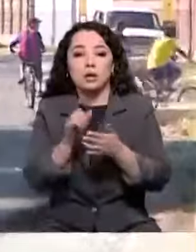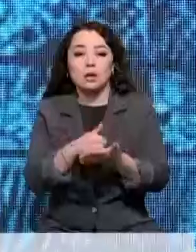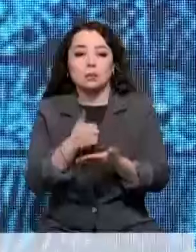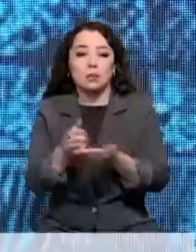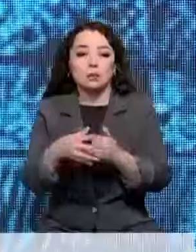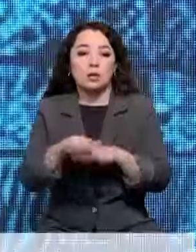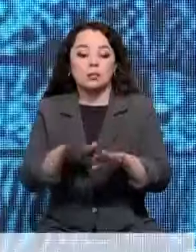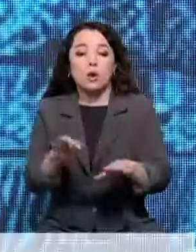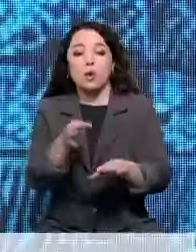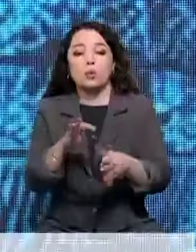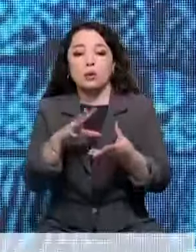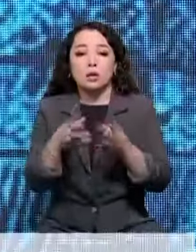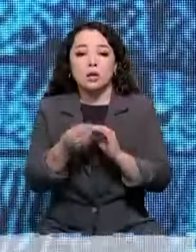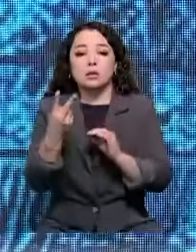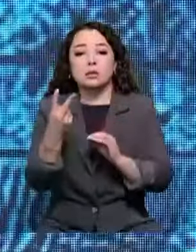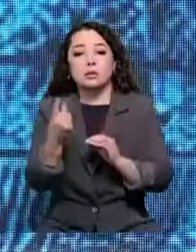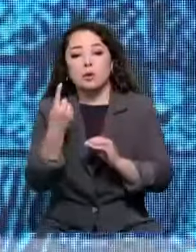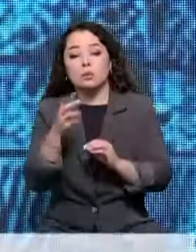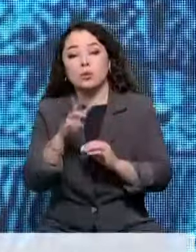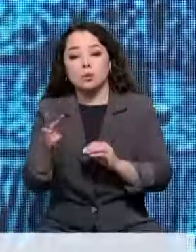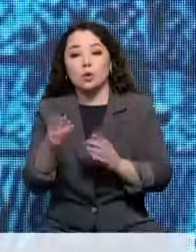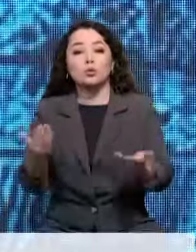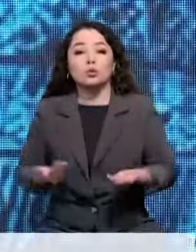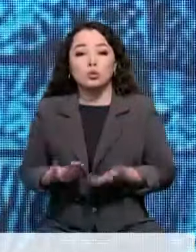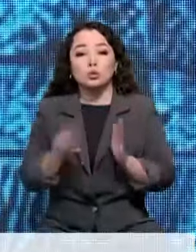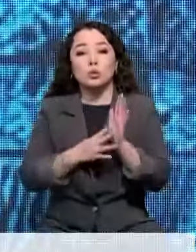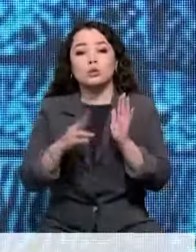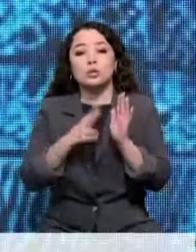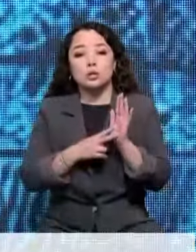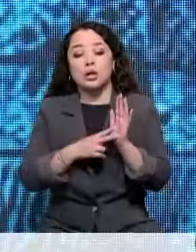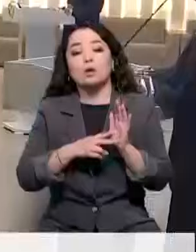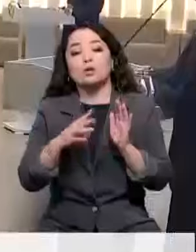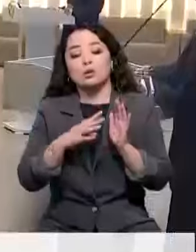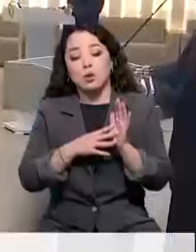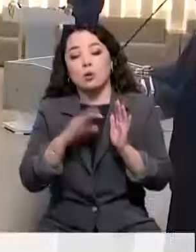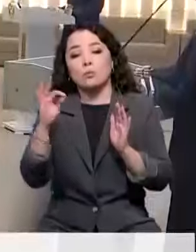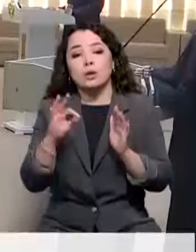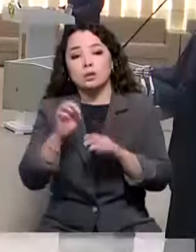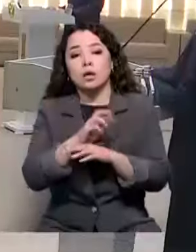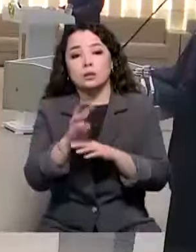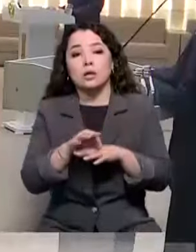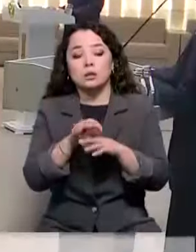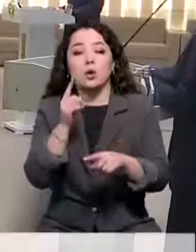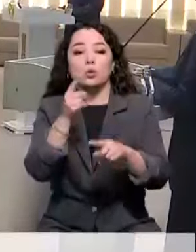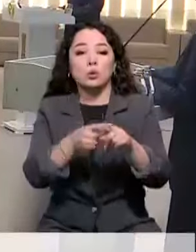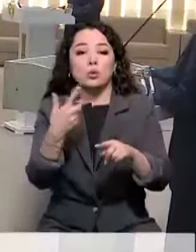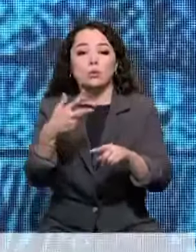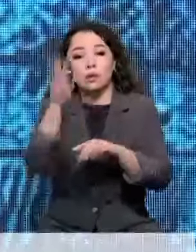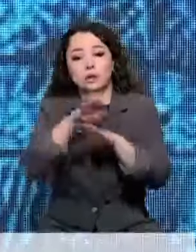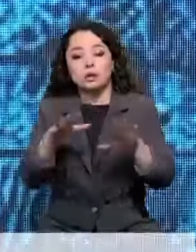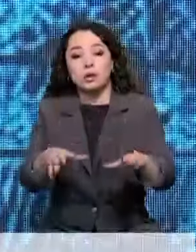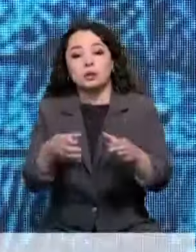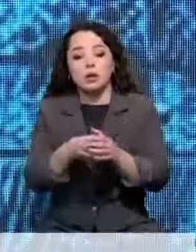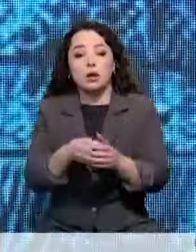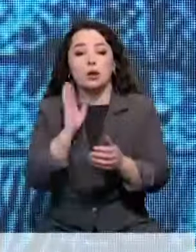басшысы. Облыста жалпы 2,1 миллион тұрғын, немесе 97,9% ауызсумен қамтылған. Биыл қосымша 30 елді мекен